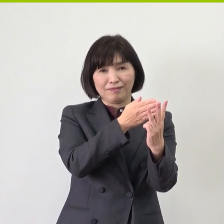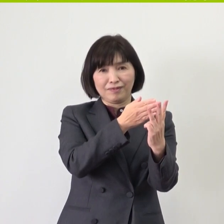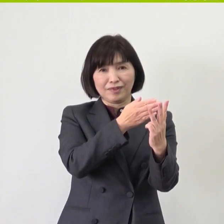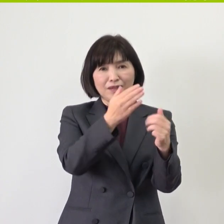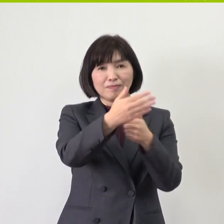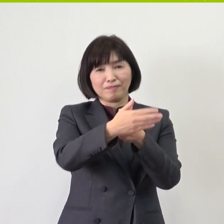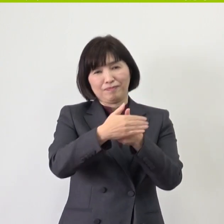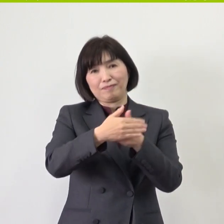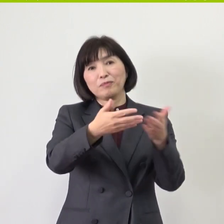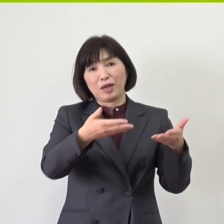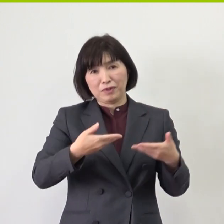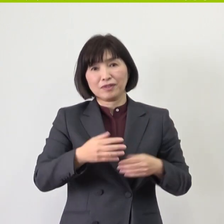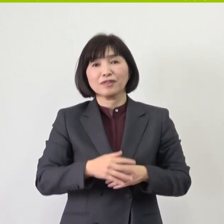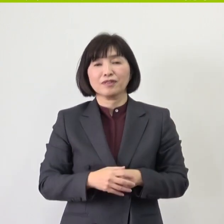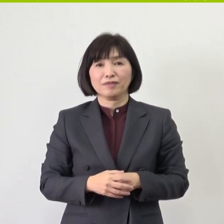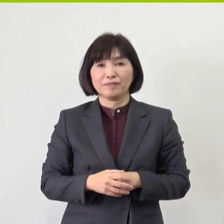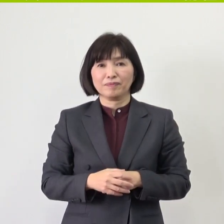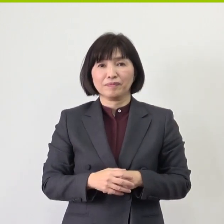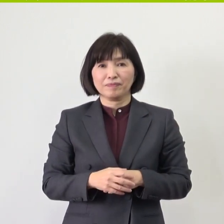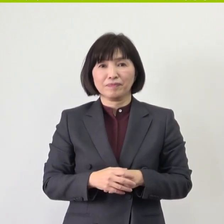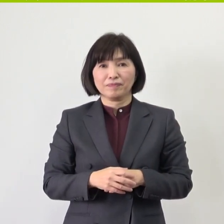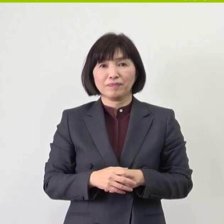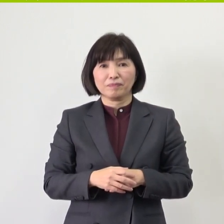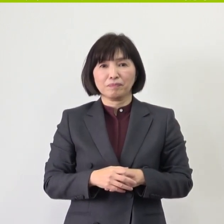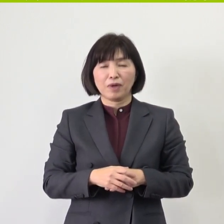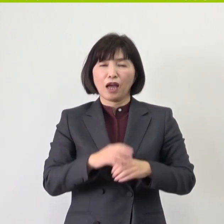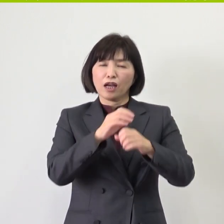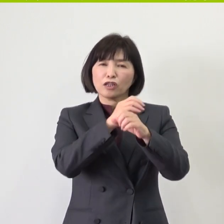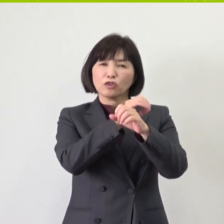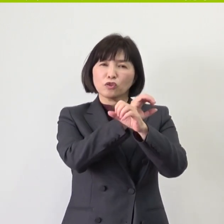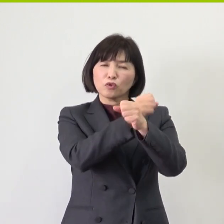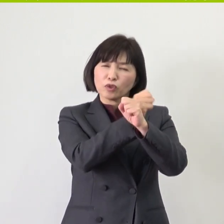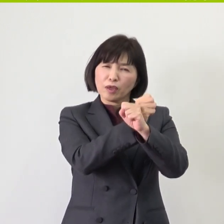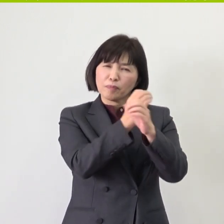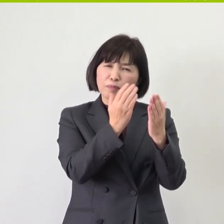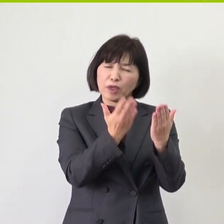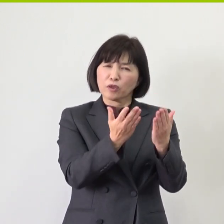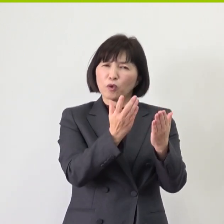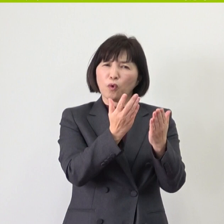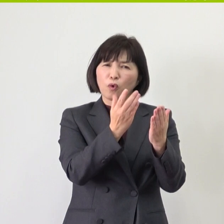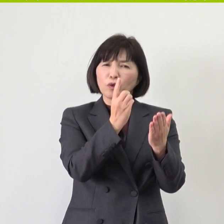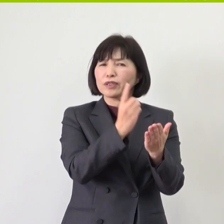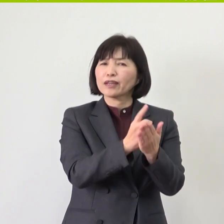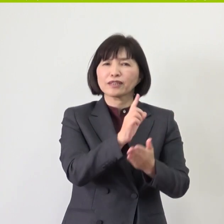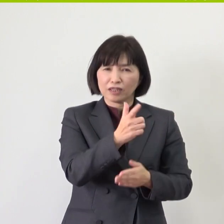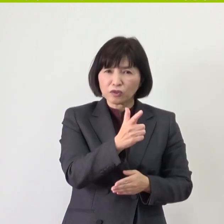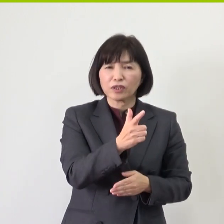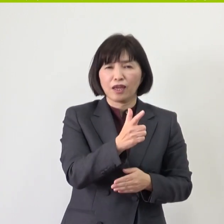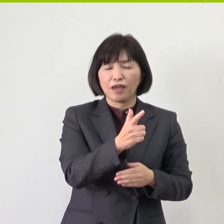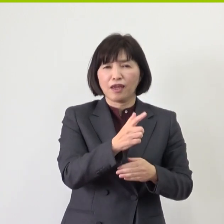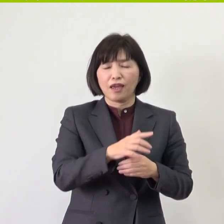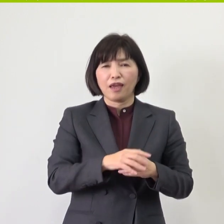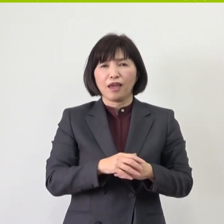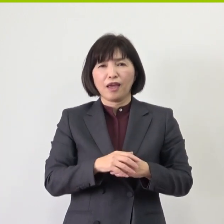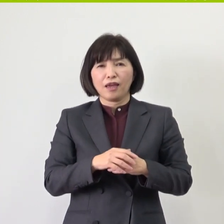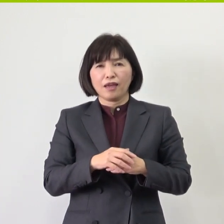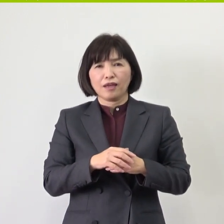くこととなりました。いわゆる受験志向型の、勉強ではなく、